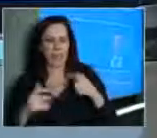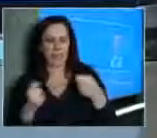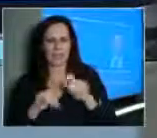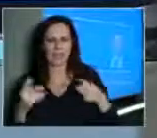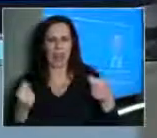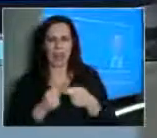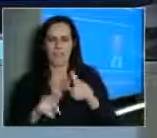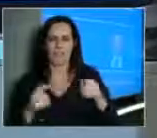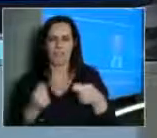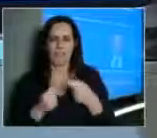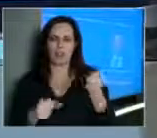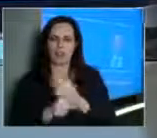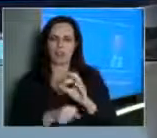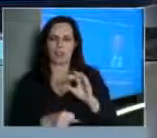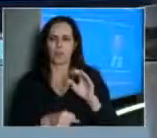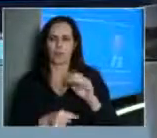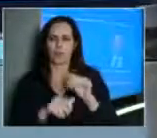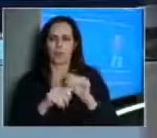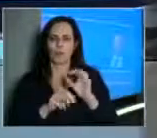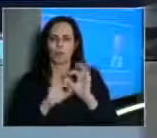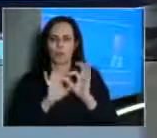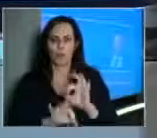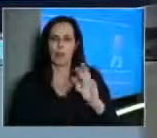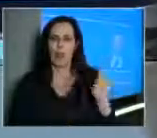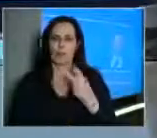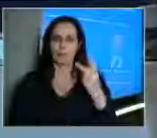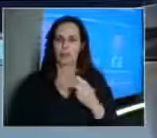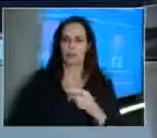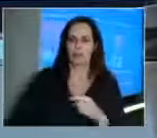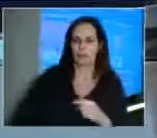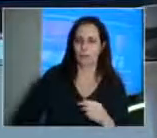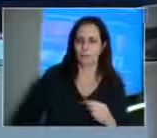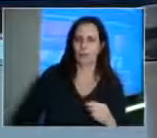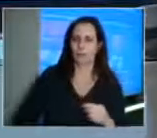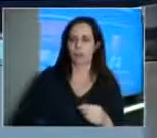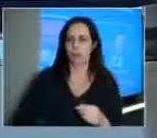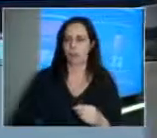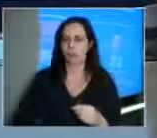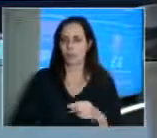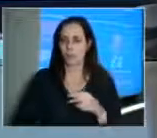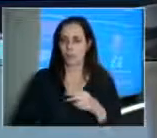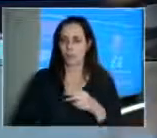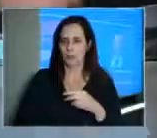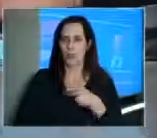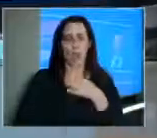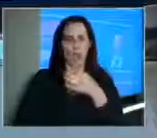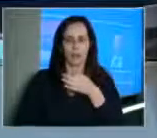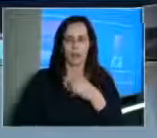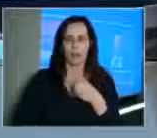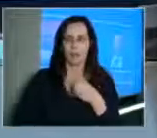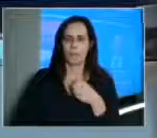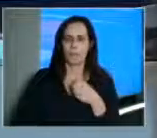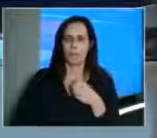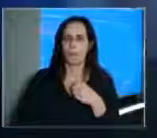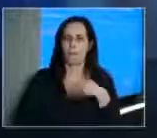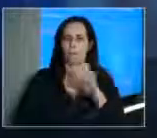לא אקטע אותך. רגע, בוא נהל דיון, אני אאפשר לך, עידן. יש כאן מישהו אחד ששואלת שאלות ואני מוכן לענות עליהן. אני רק